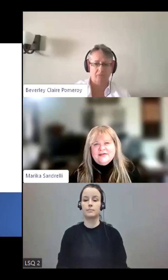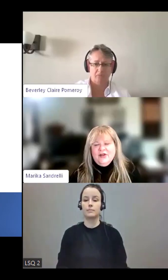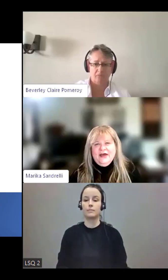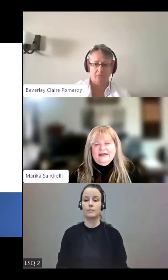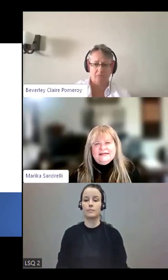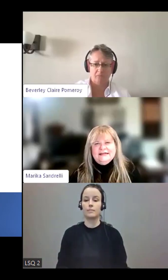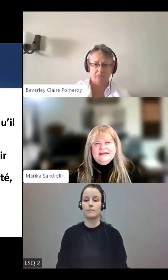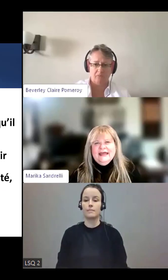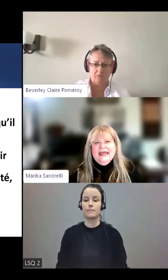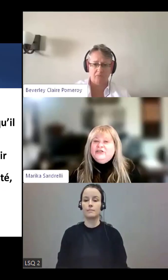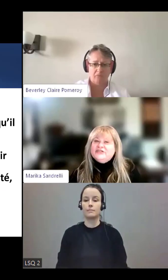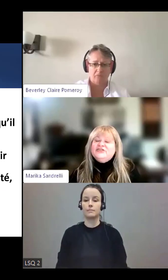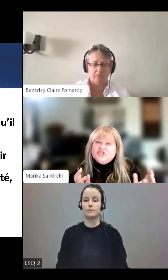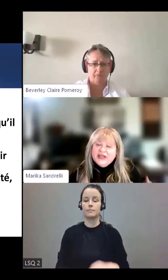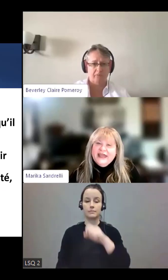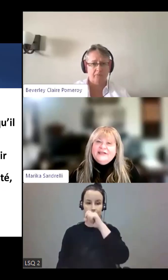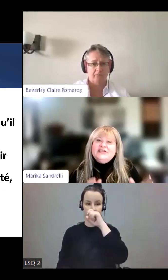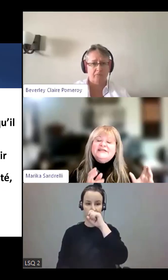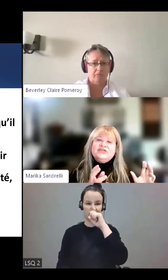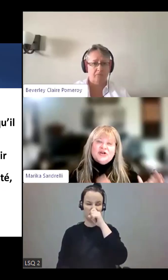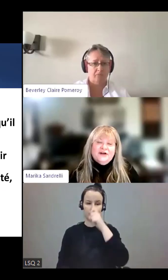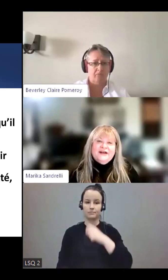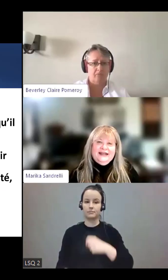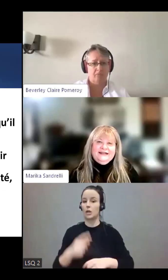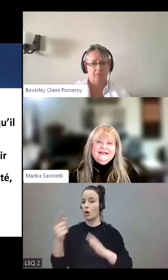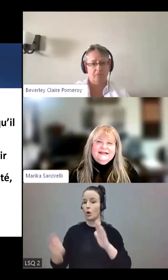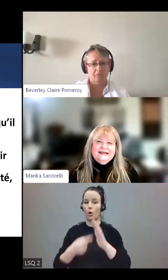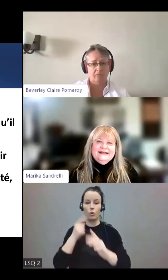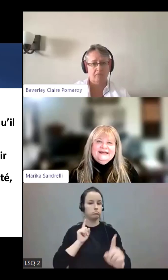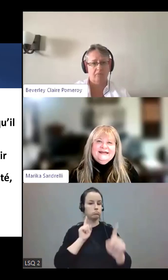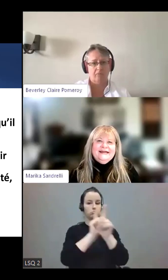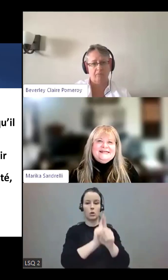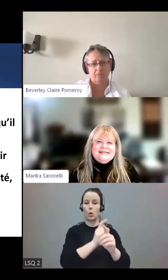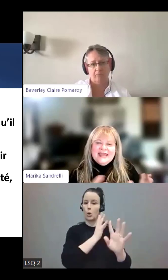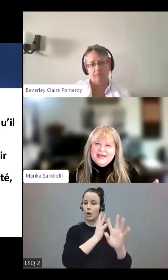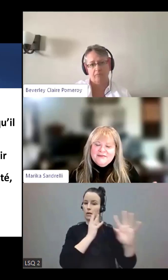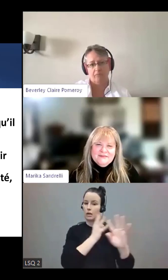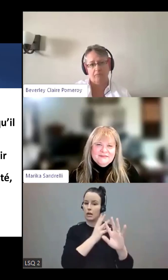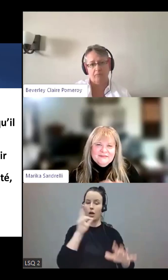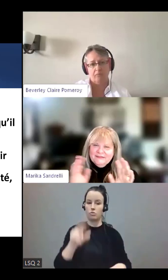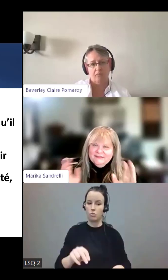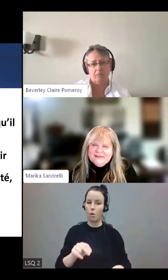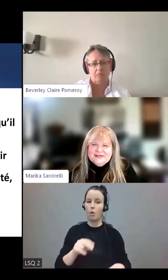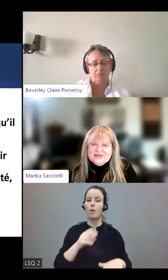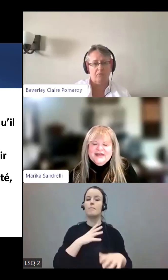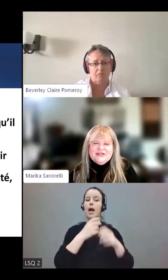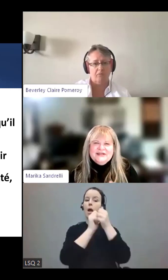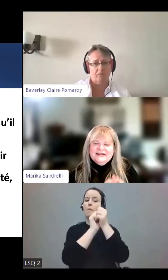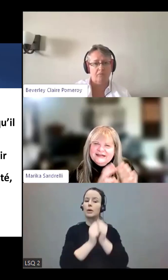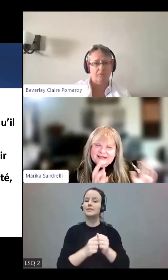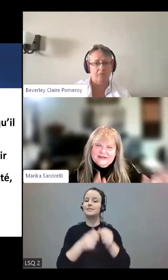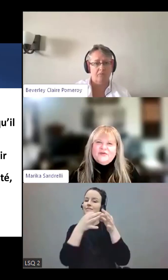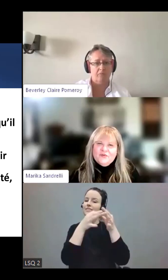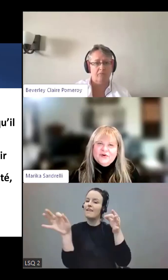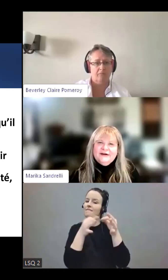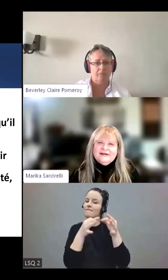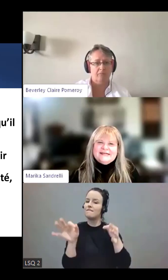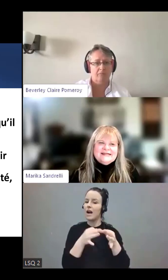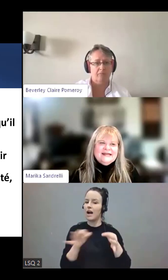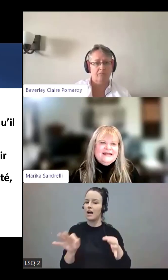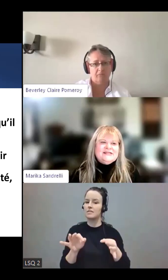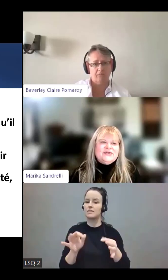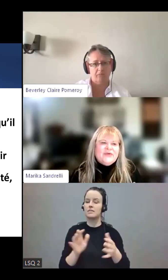simplement modifié son libellé, si on veut. Donc, même situation, des mots très différents. Donc, il a dit